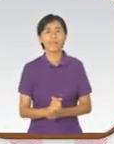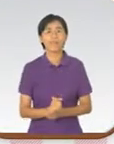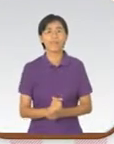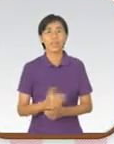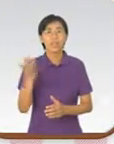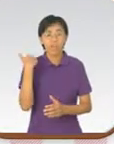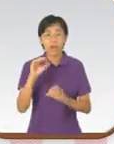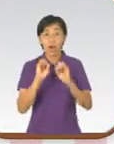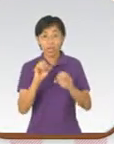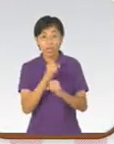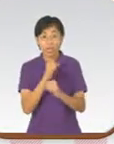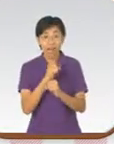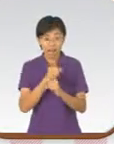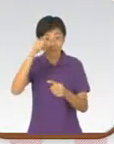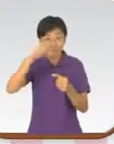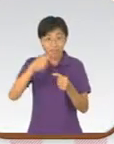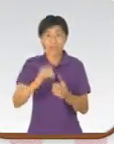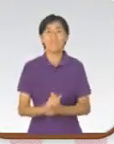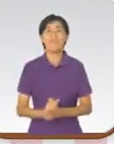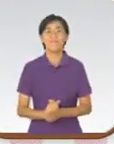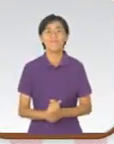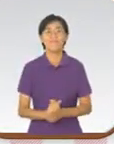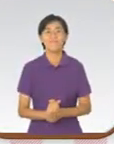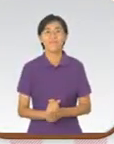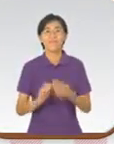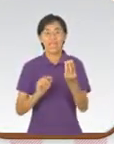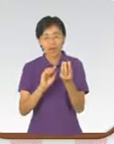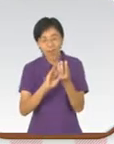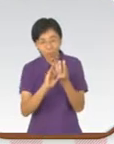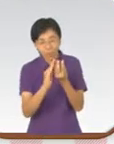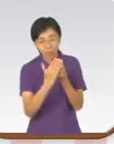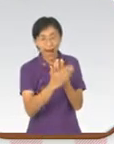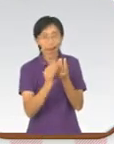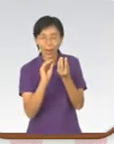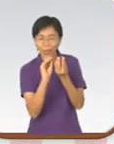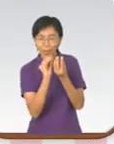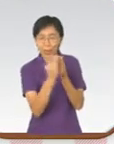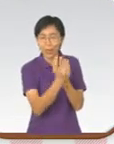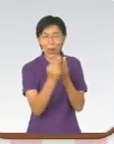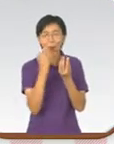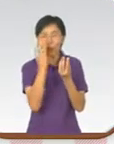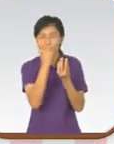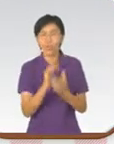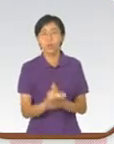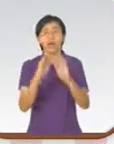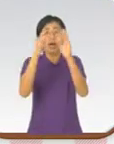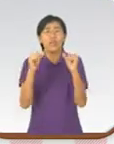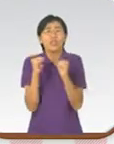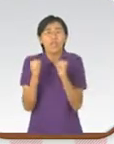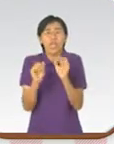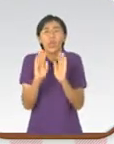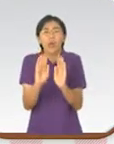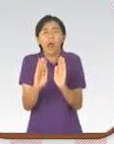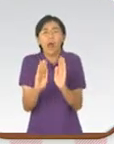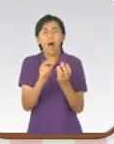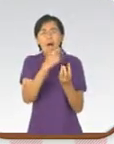ยใช้ตอนทำฟรุตเค้ก ครับผม นะคะจะเป็นตัวช่วยเพราะว่าสตรอเบอรี่ที่ใช้แต่งหน้าโดยปกติแล้วเราแช่เย็นเอาไว้เนี่ยก็จะแห้งแห้งแล้ว